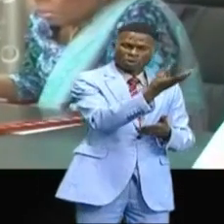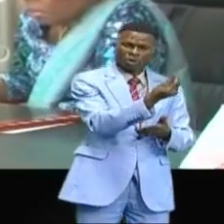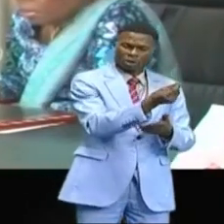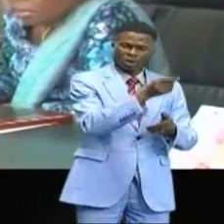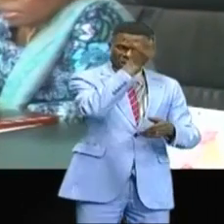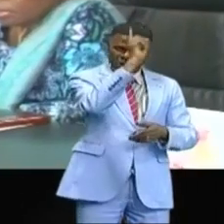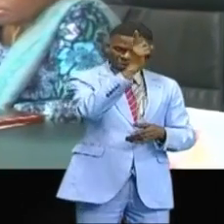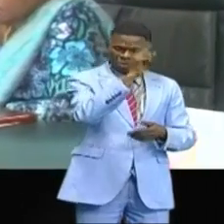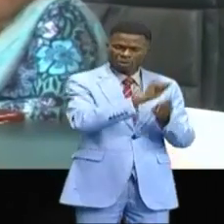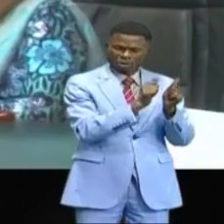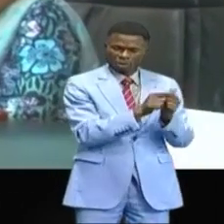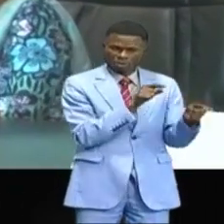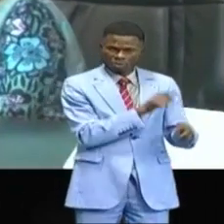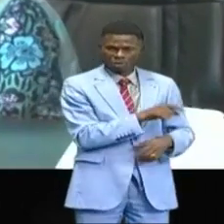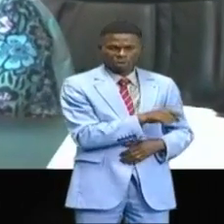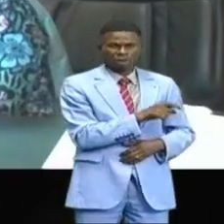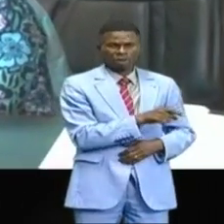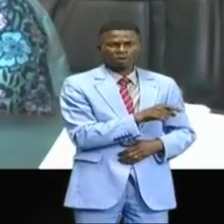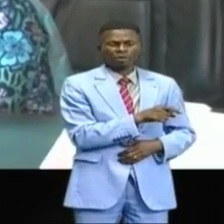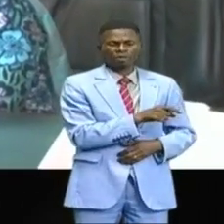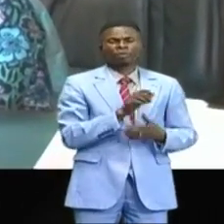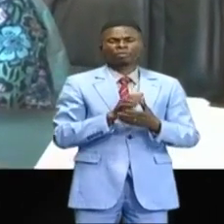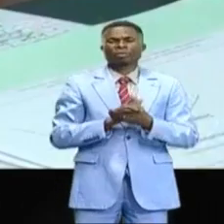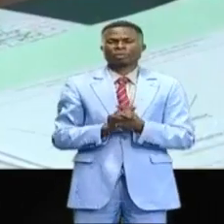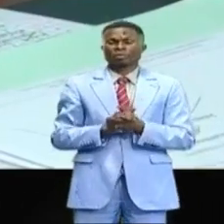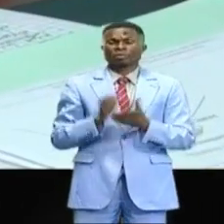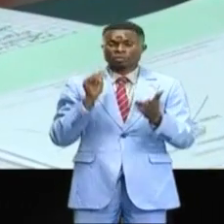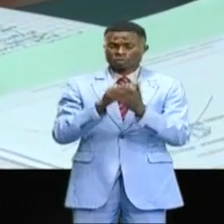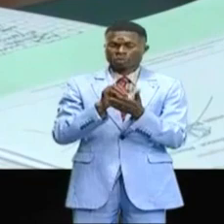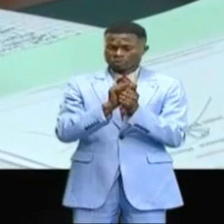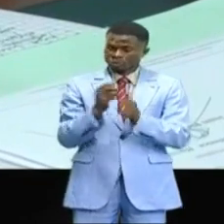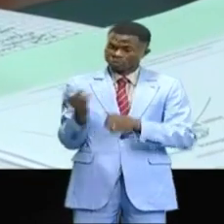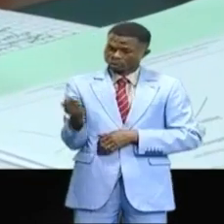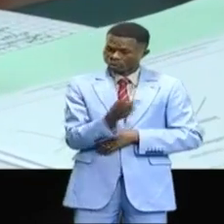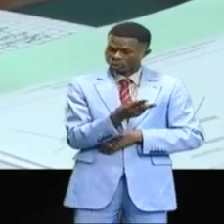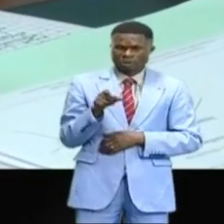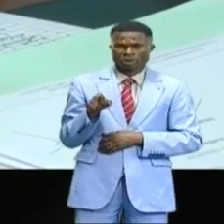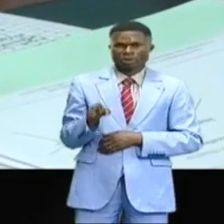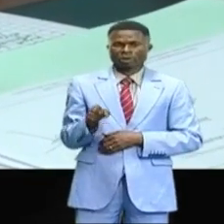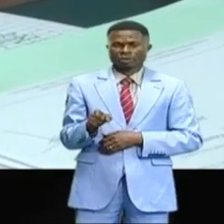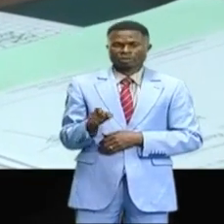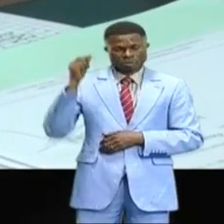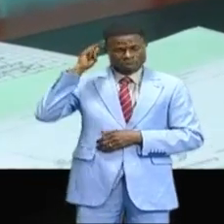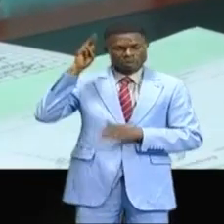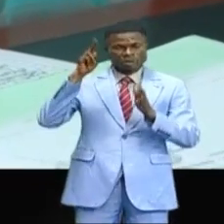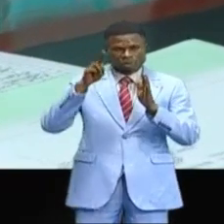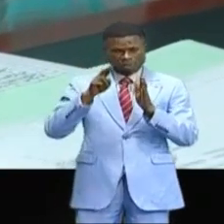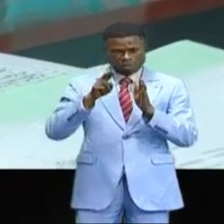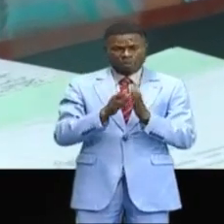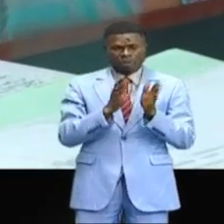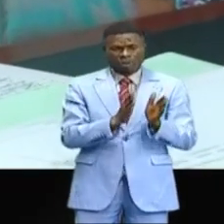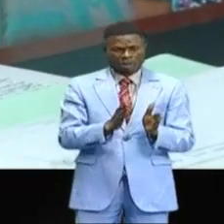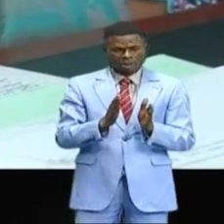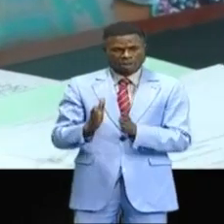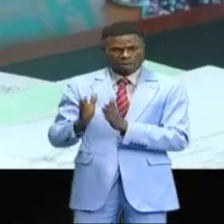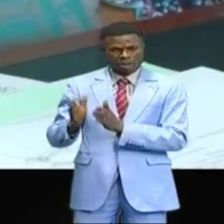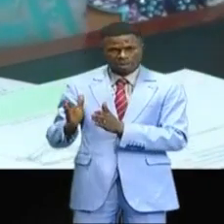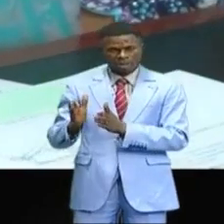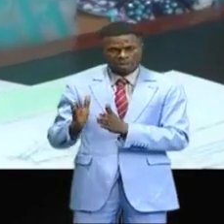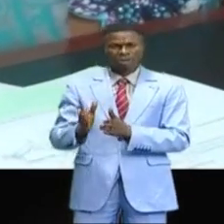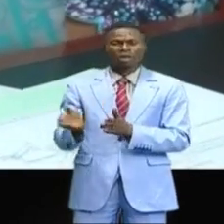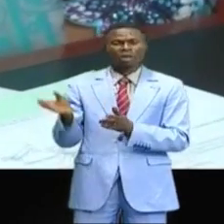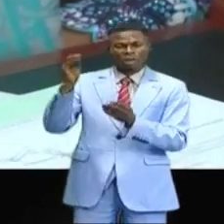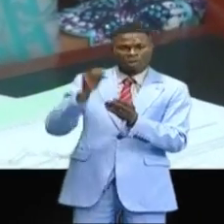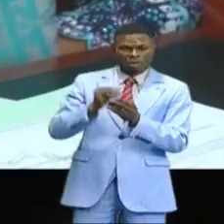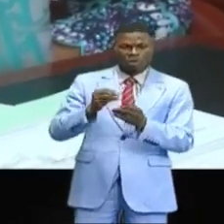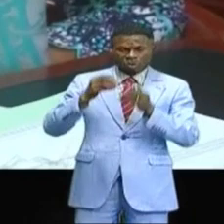prioritaires dans ces domaines. Face à cette situation, le gouvernement s'apprête à implémenter une